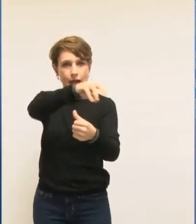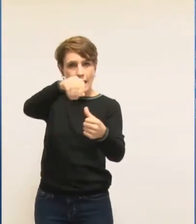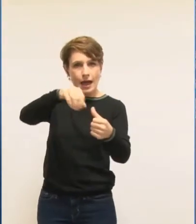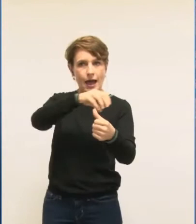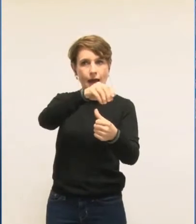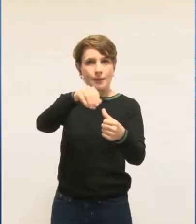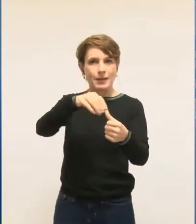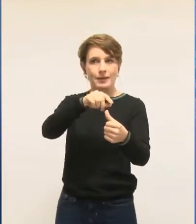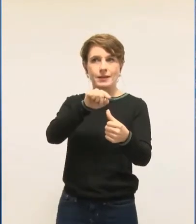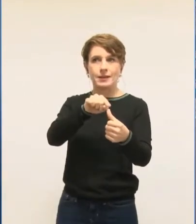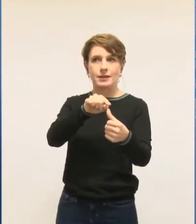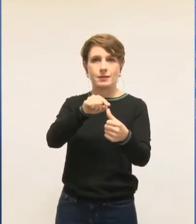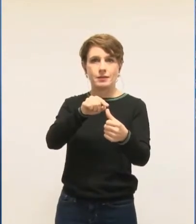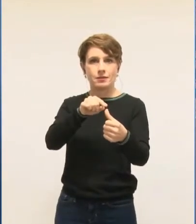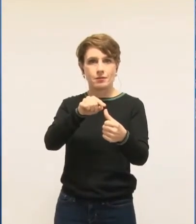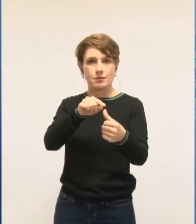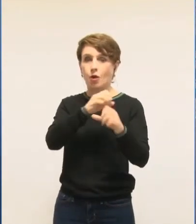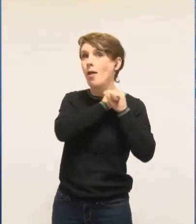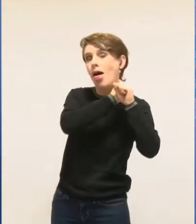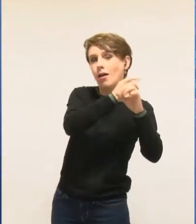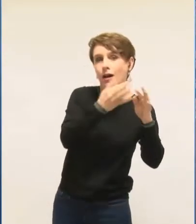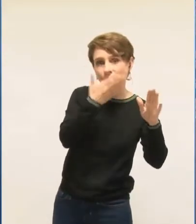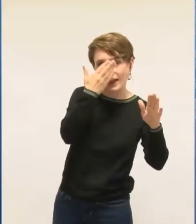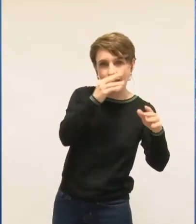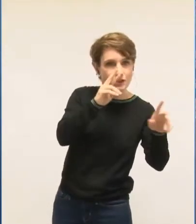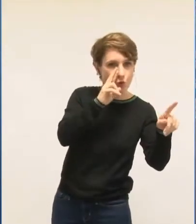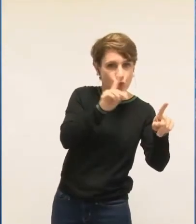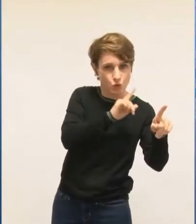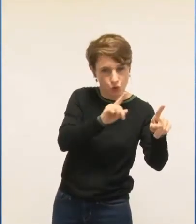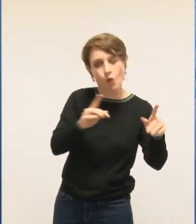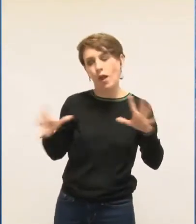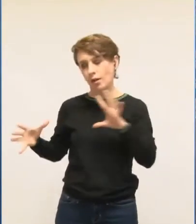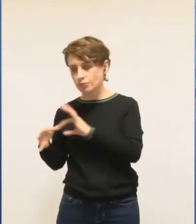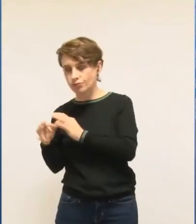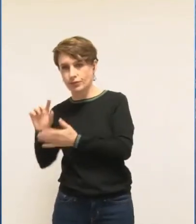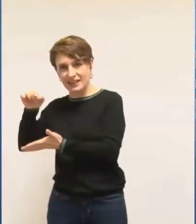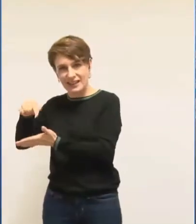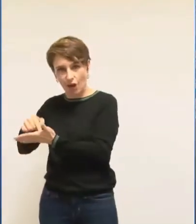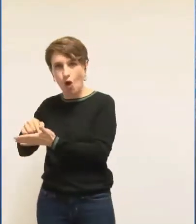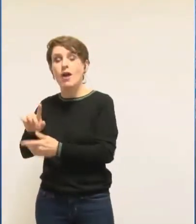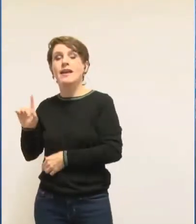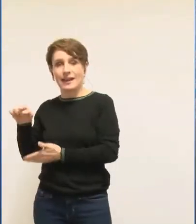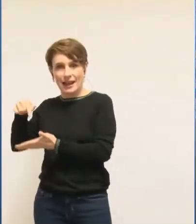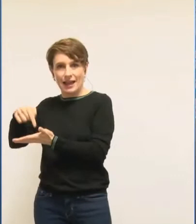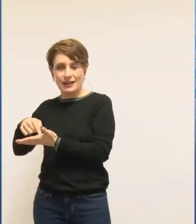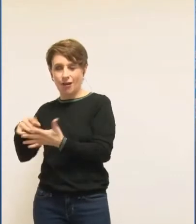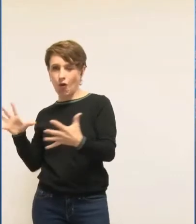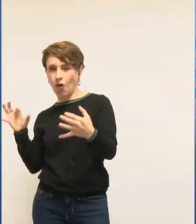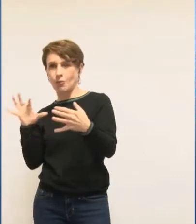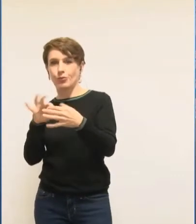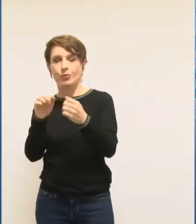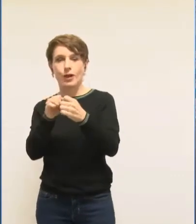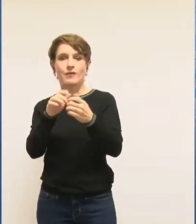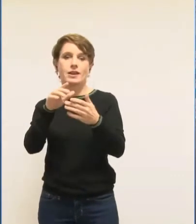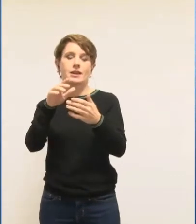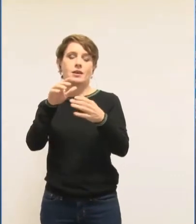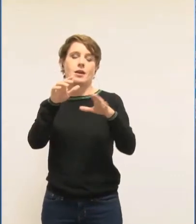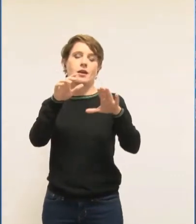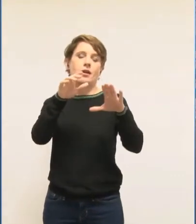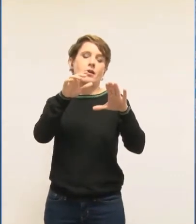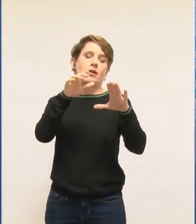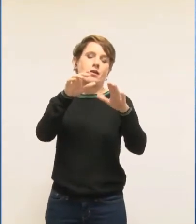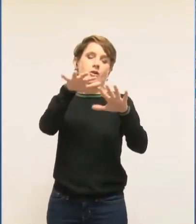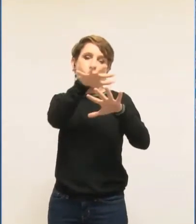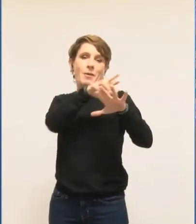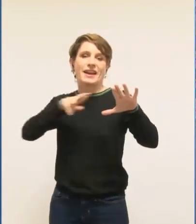dépendant du seul gaz provenant de la Russie et l'Iran consolide ses relations avec l'Union économique eurasienne. Et enfin, la frontière